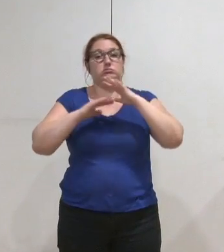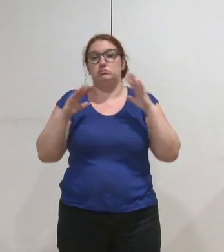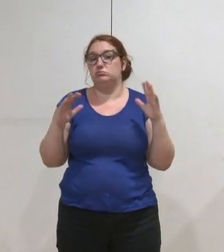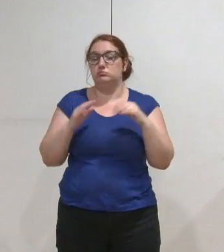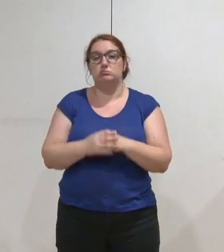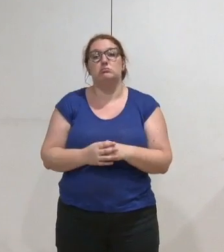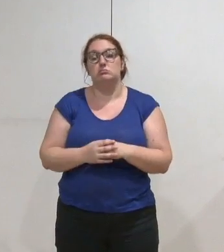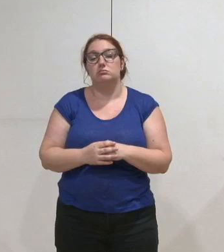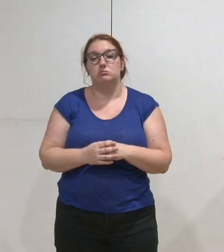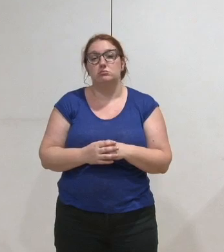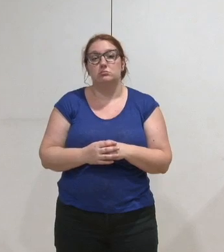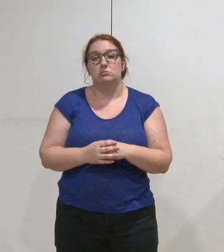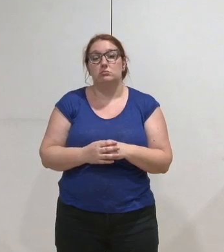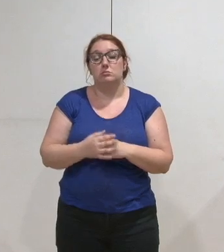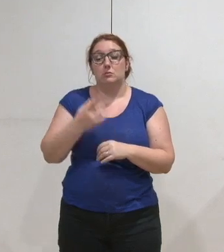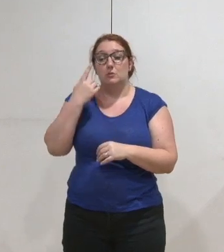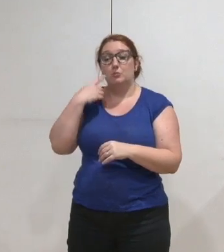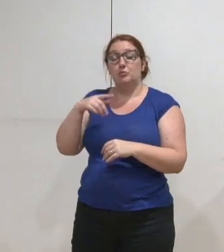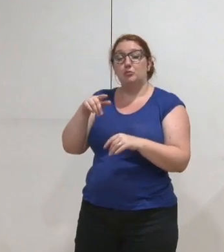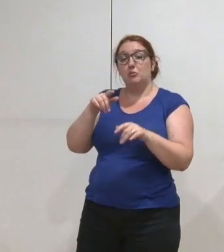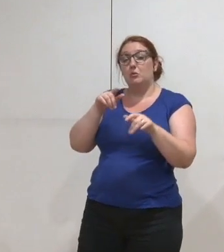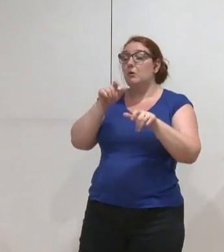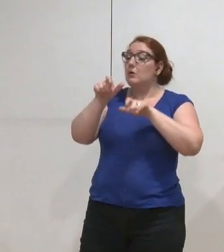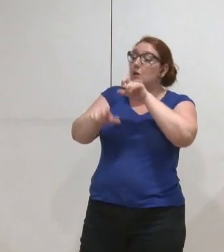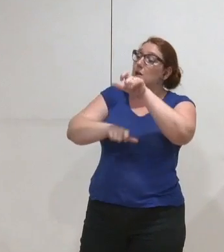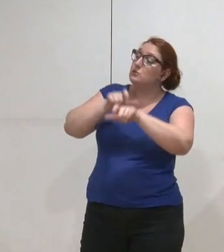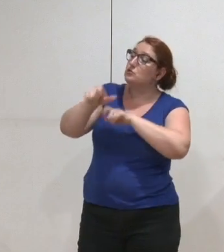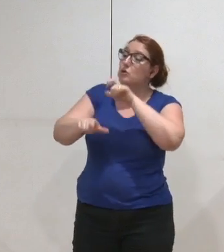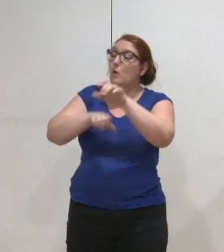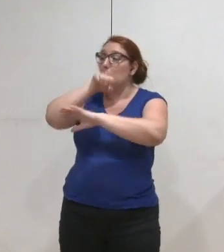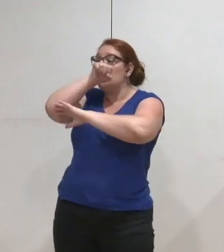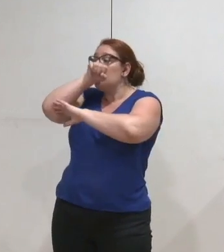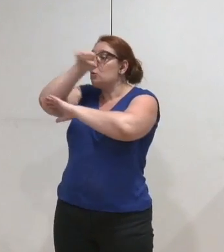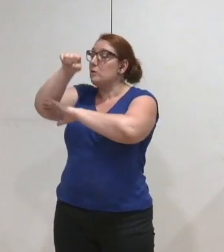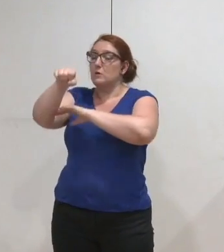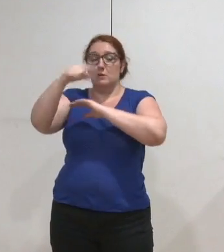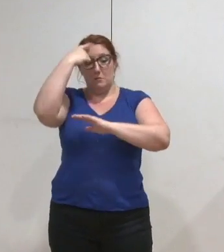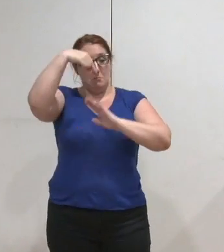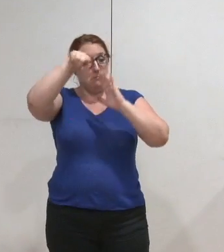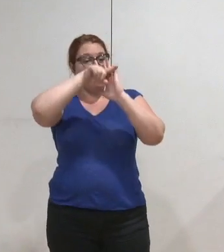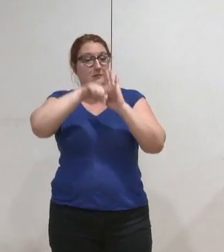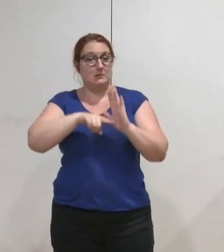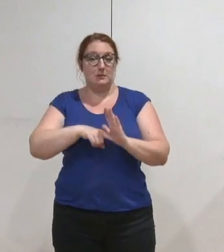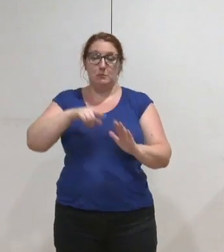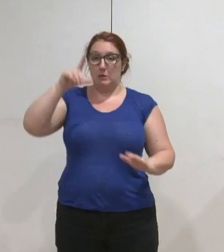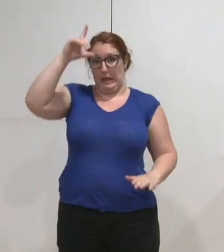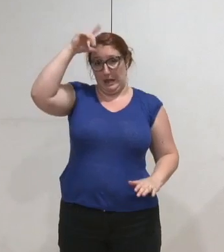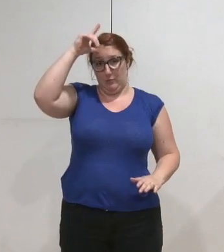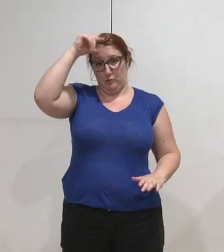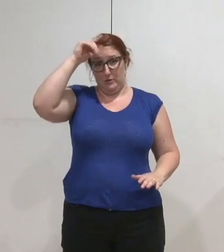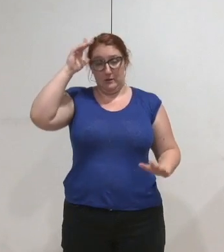essentiel pour ceux qui sont attachés à certains principes républiquains et cette faute